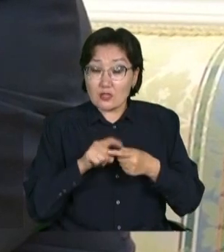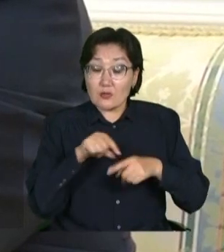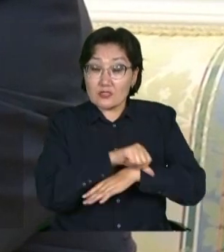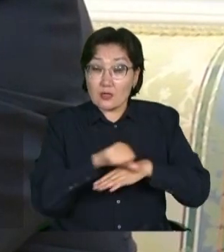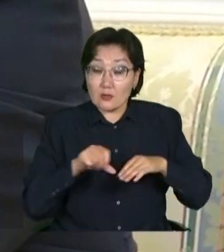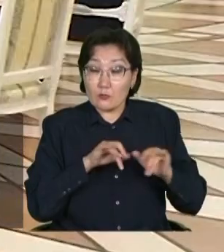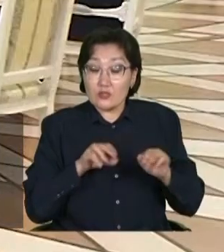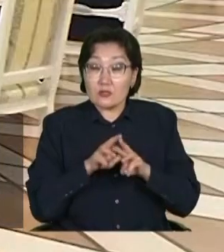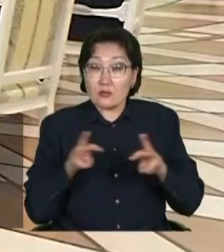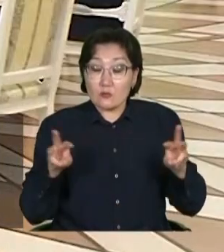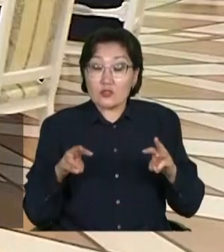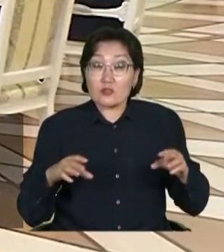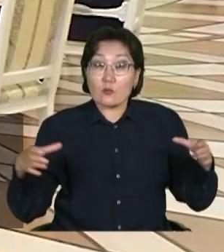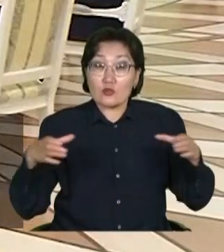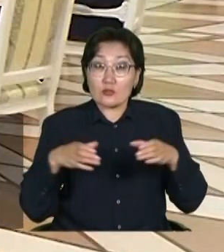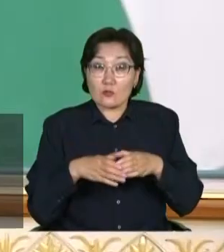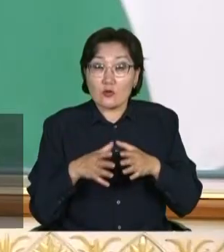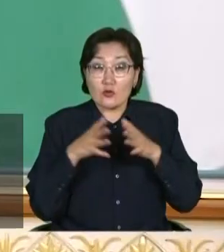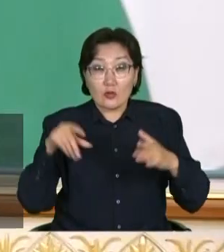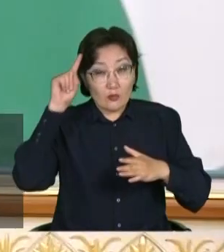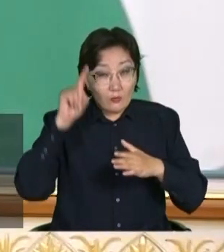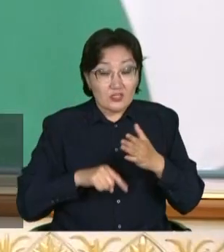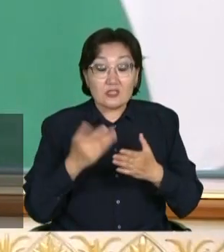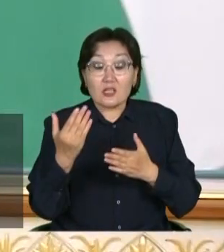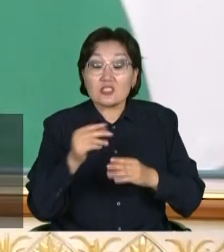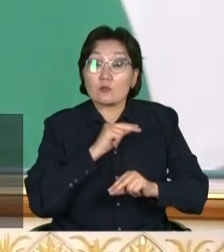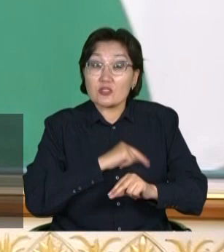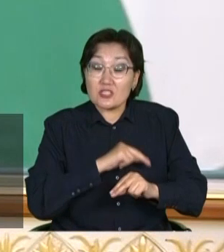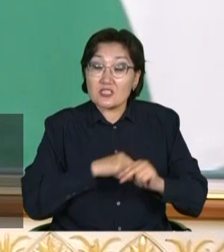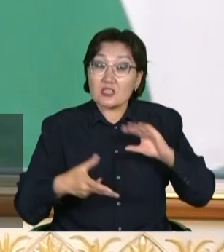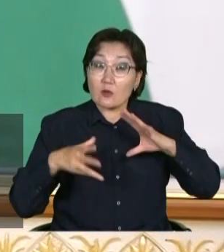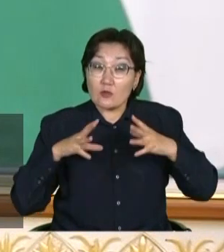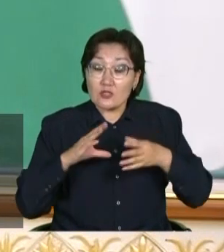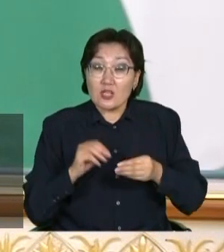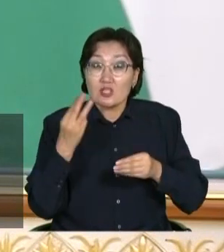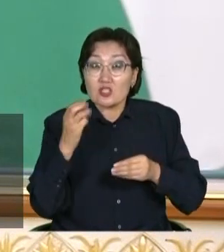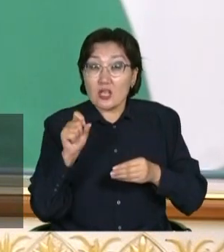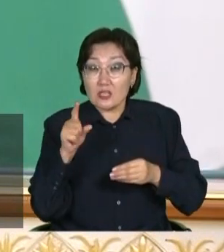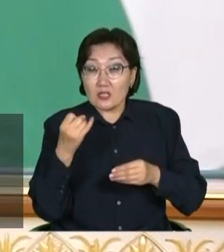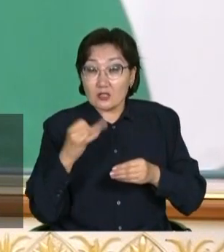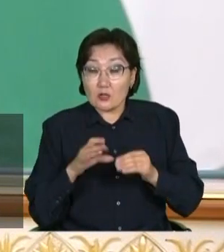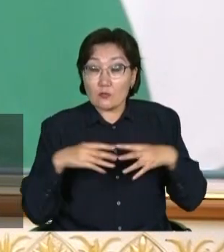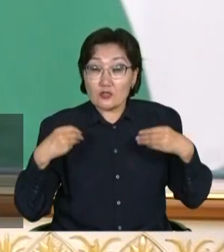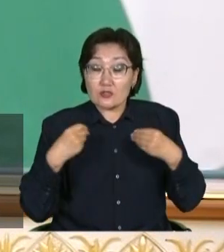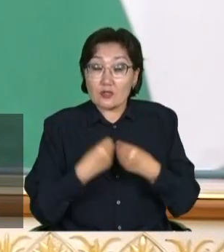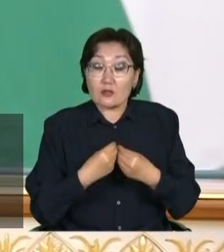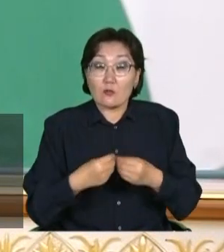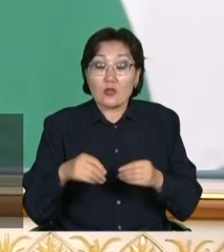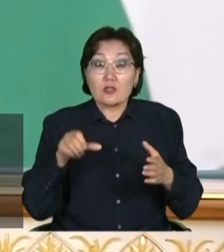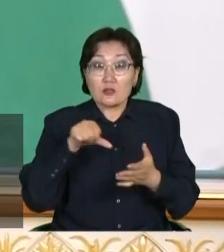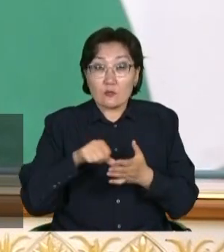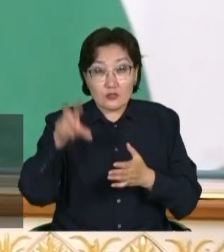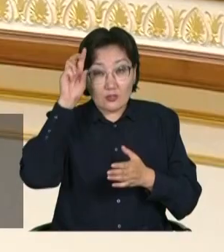істер министрлері кеңесіне үлкен үміт артылады. Сіздердің жұмыстарыңыздың нәтижесі Шанхай ынтымақтастық ұйымына мүше мемлекеттер